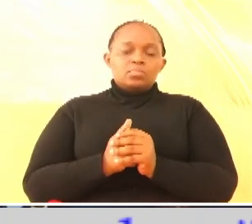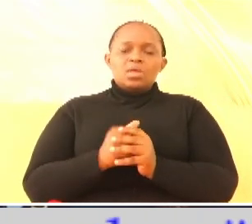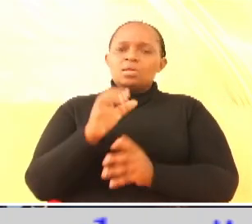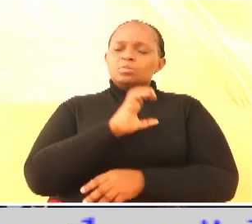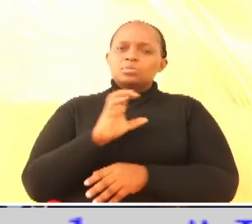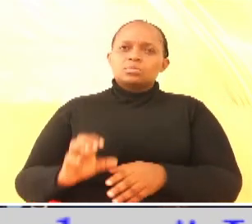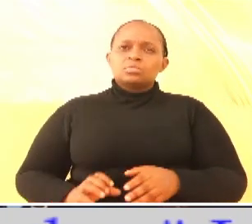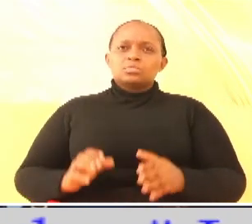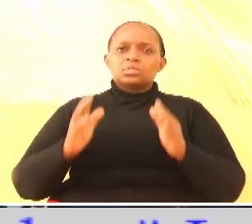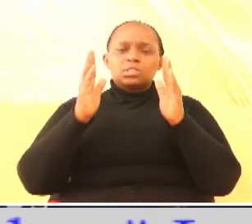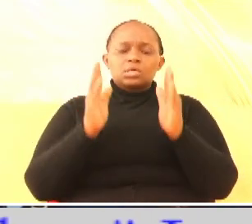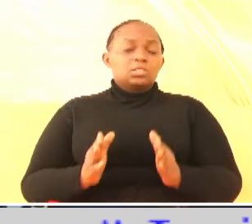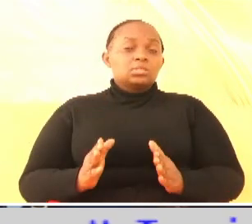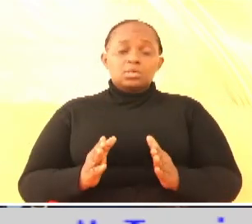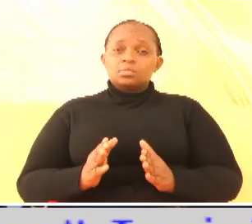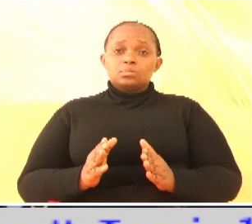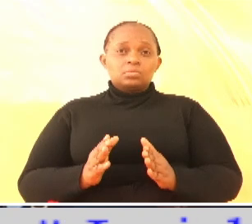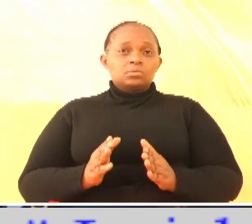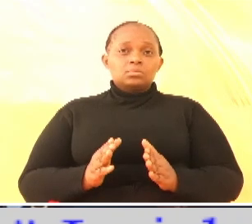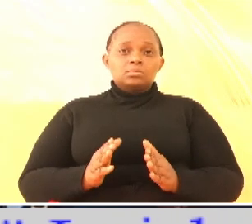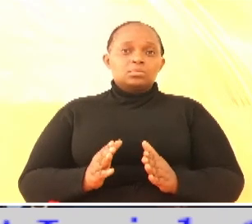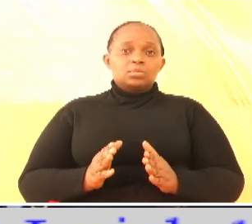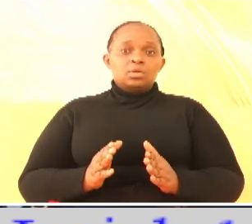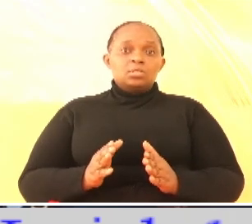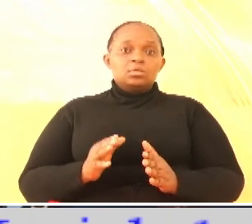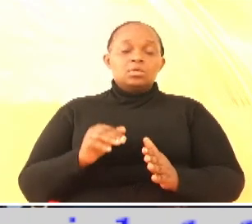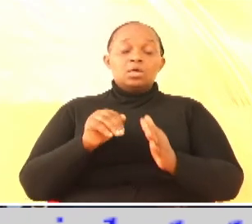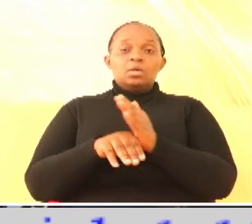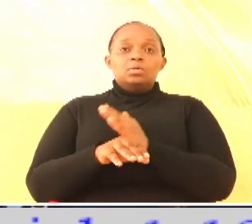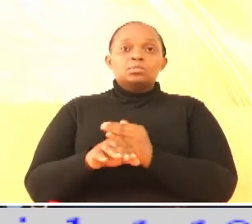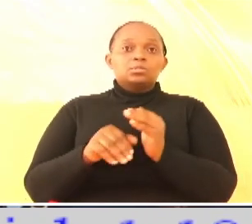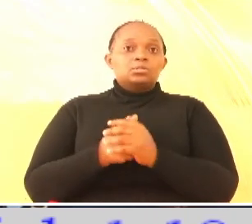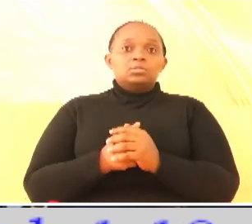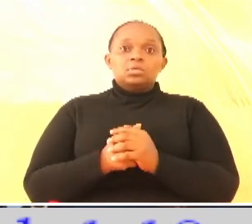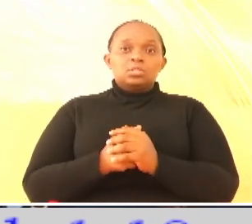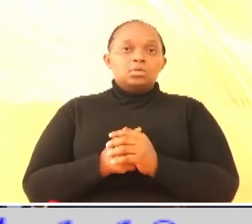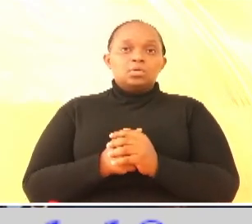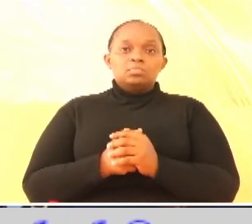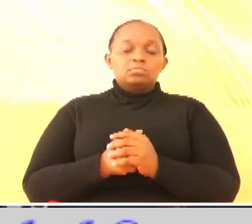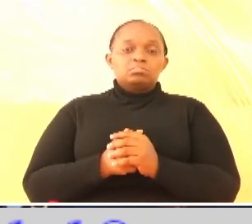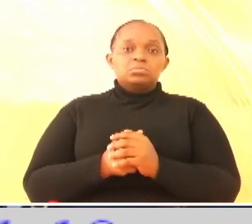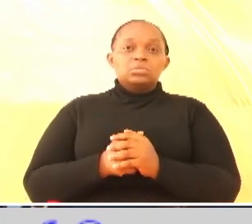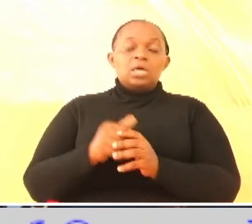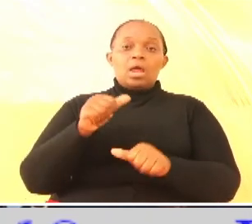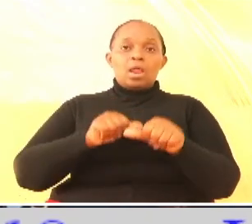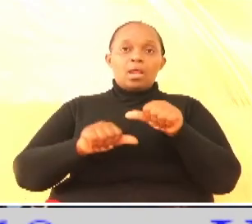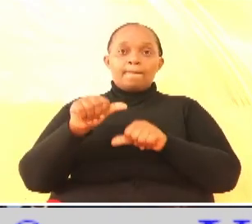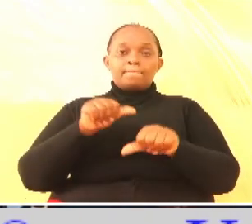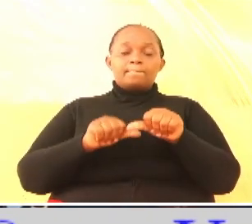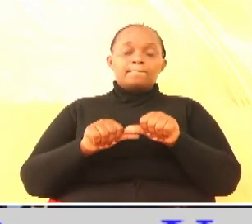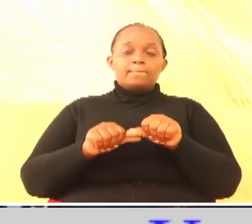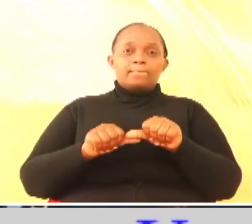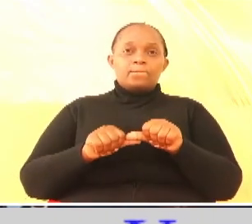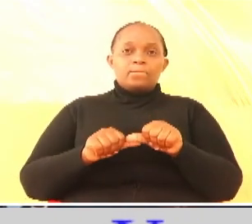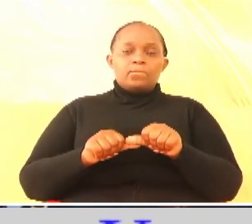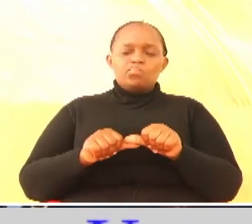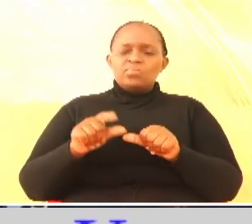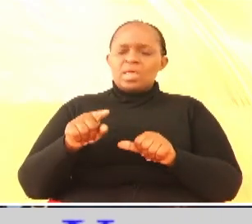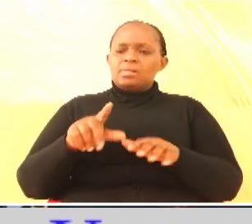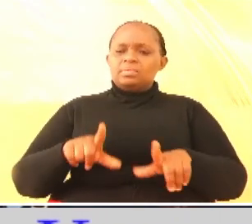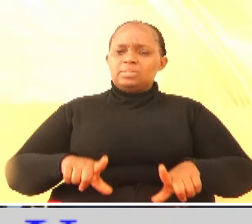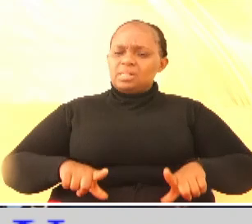Wakristo waliitwa Wakristo katika kitabu cha Mitume kwa kukaa na kuenenda kama Yesu